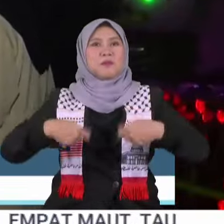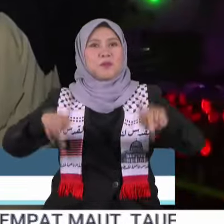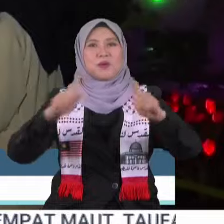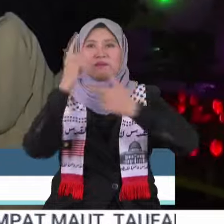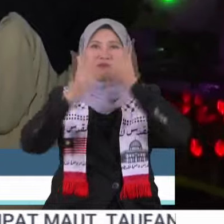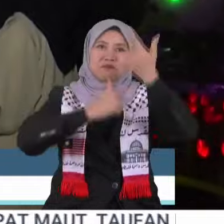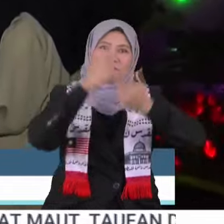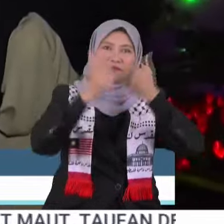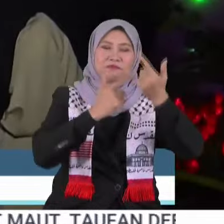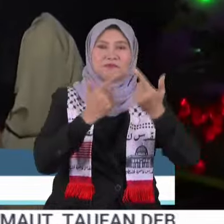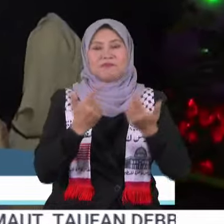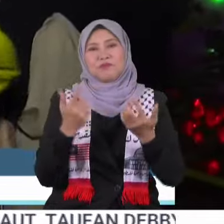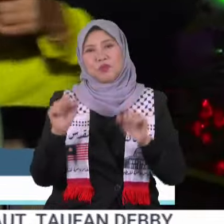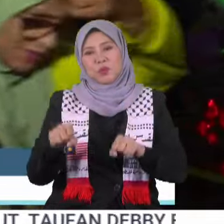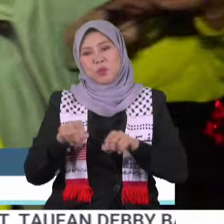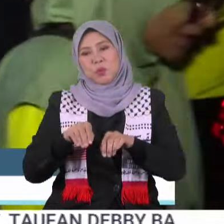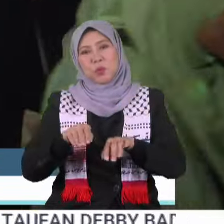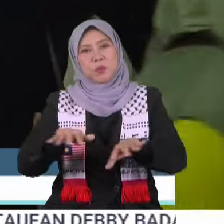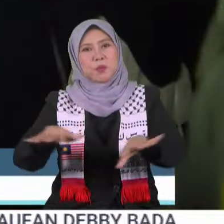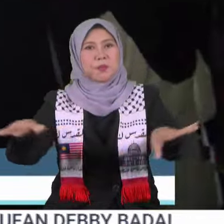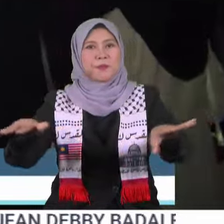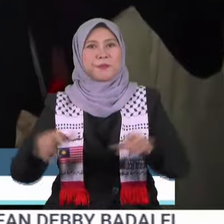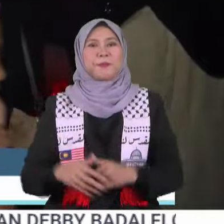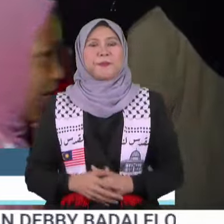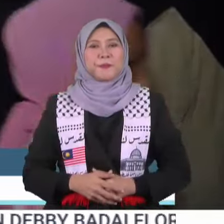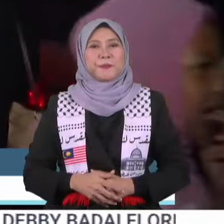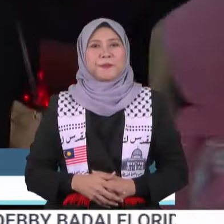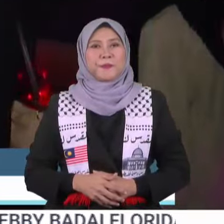pelancongan tempatan untuk berkembang.